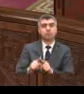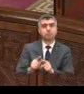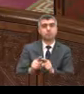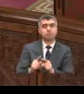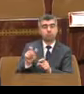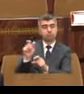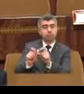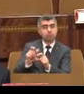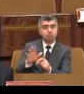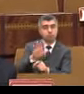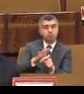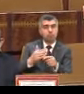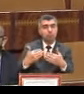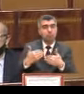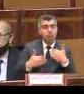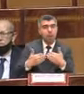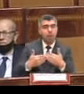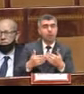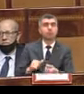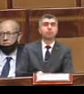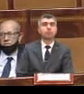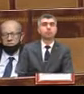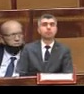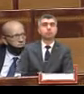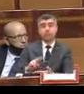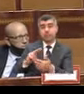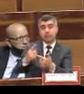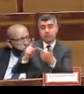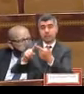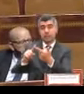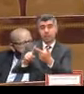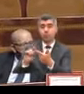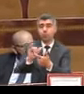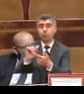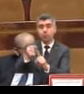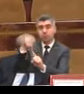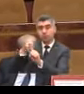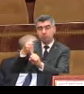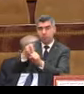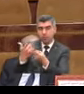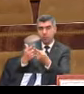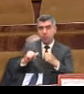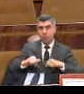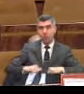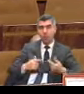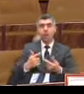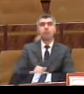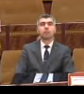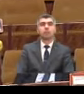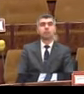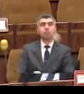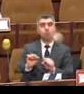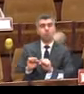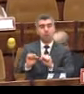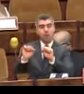هذه الفئات المستضعفة؟ ثانيا، ماذا قامت به الوزارة المعنية في